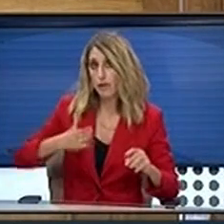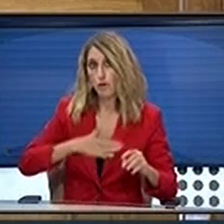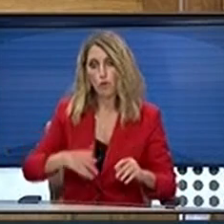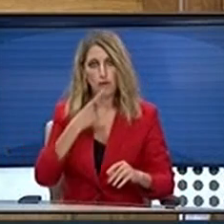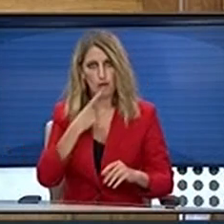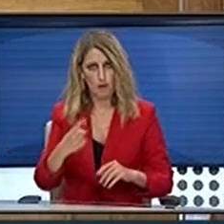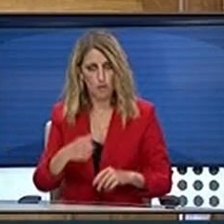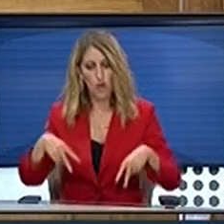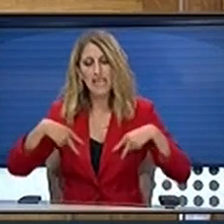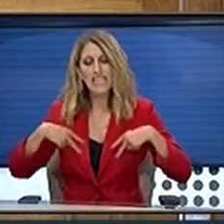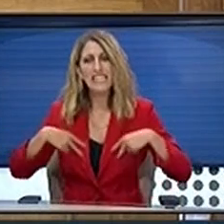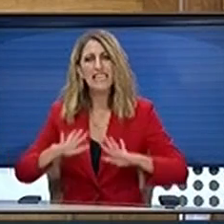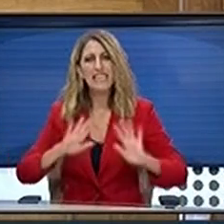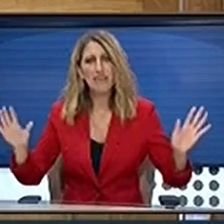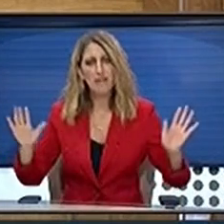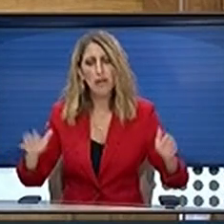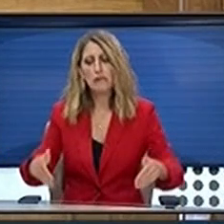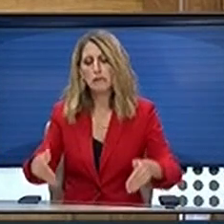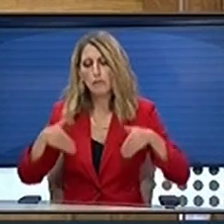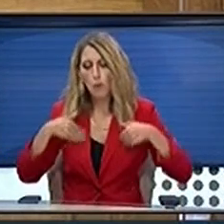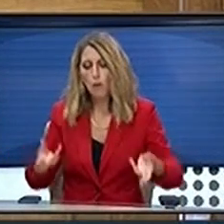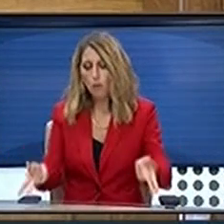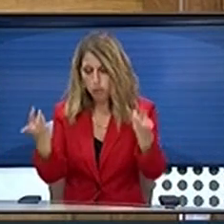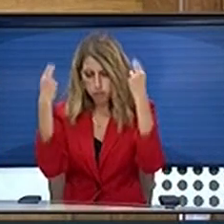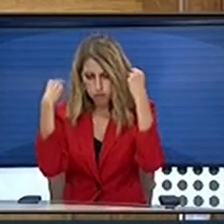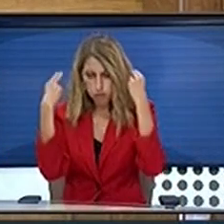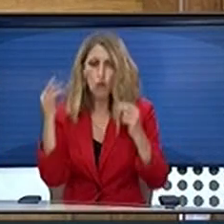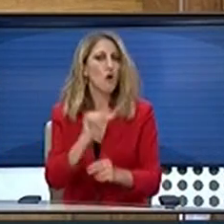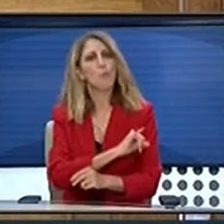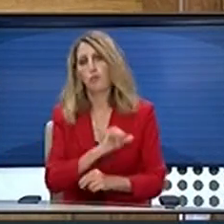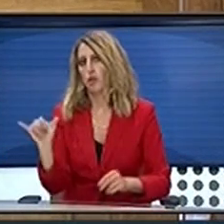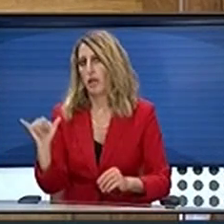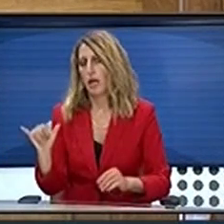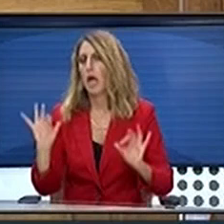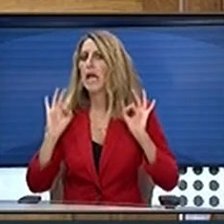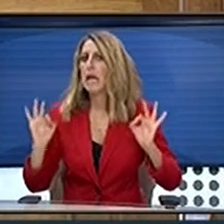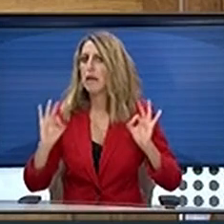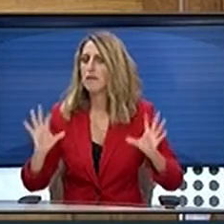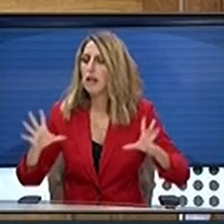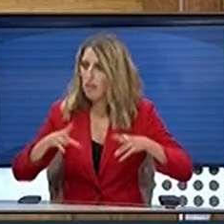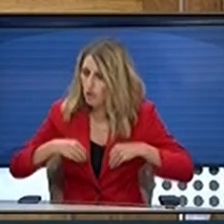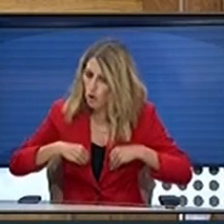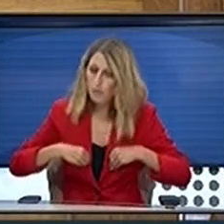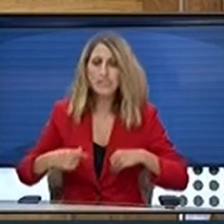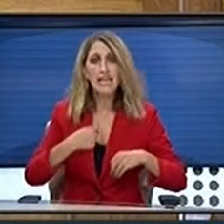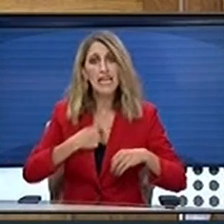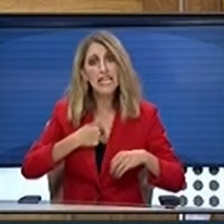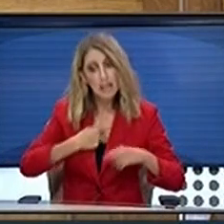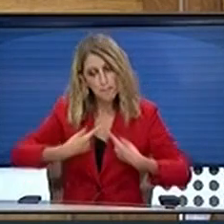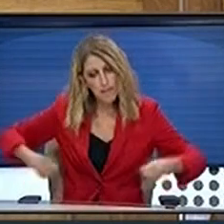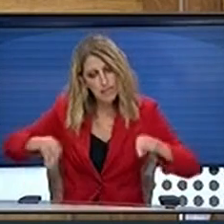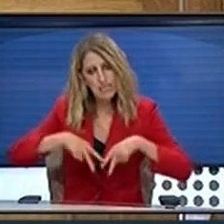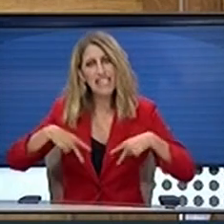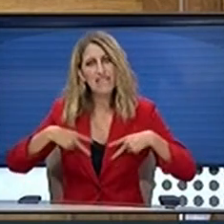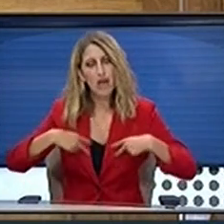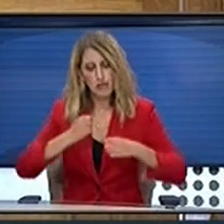ούτε σε συστημικές παθογένειες, ούτε όμως και στις δικές της αδυναμίες. Έχουμε καταφέρει, κάνοντας ειλικρινή